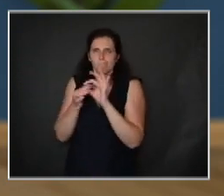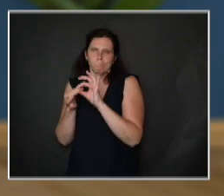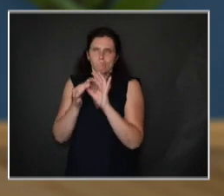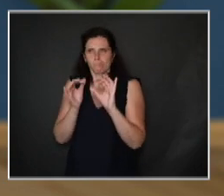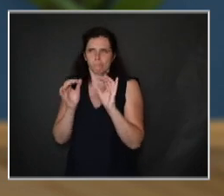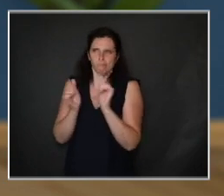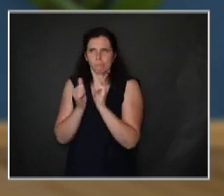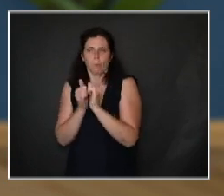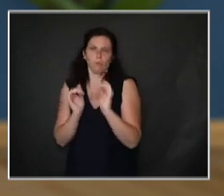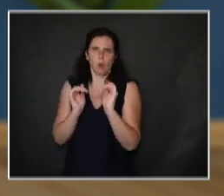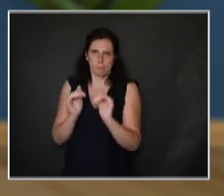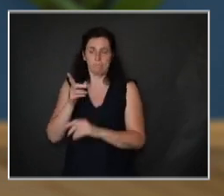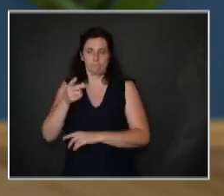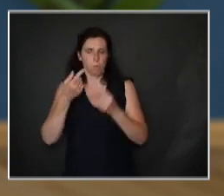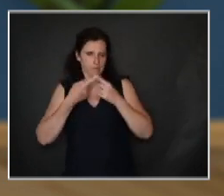de la lombosciatique.